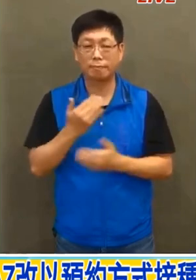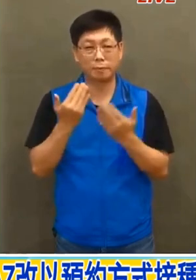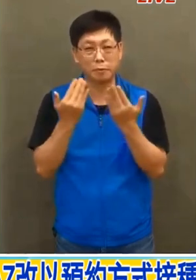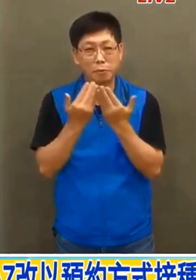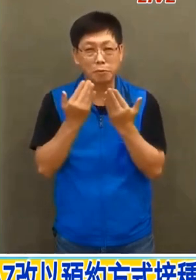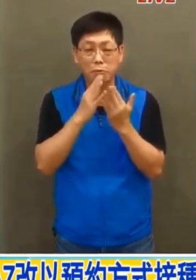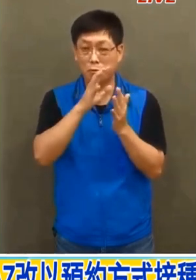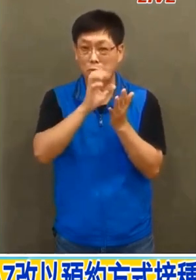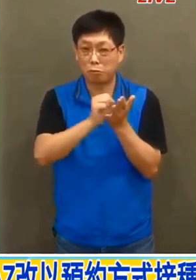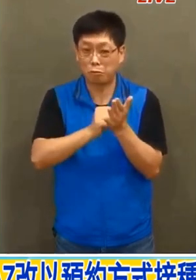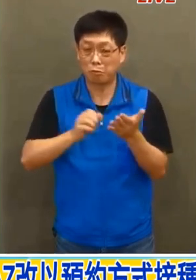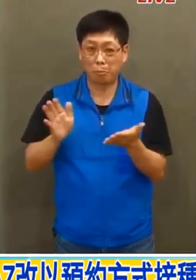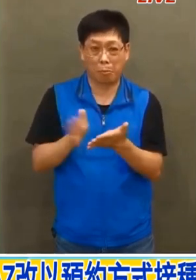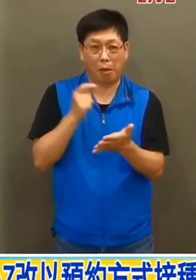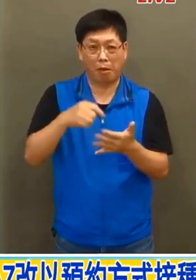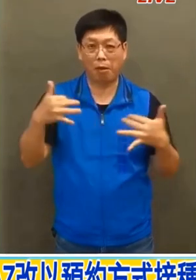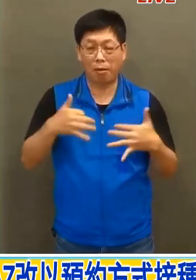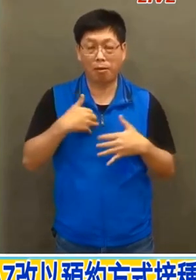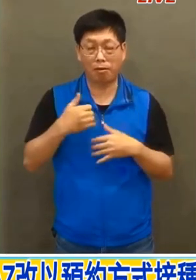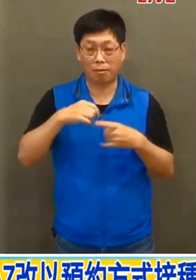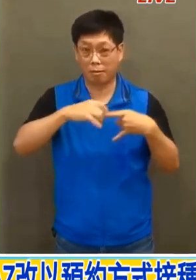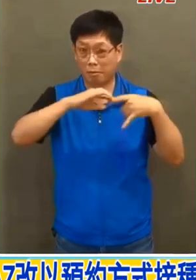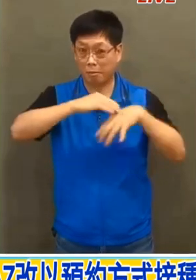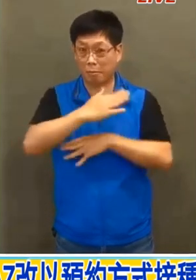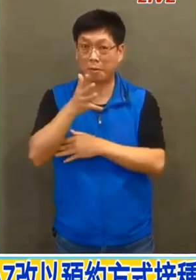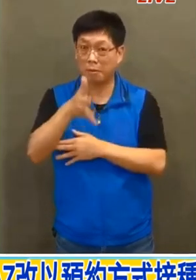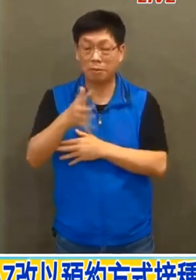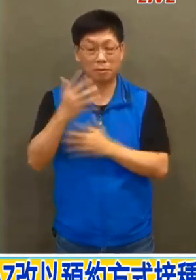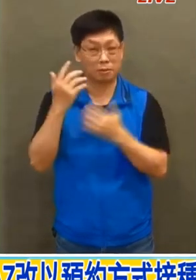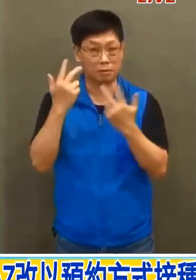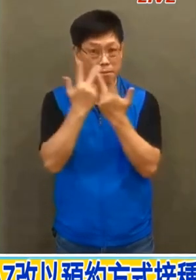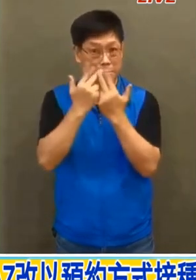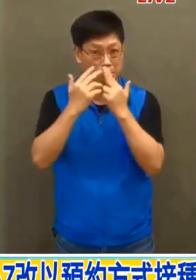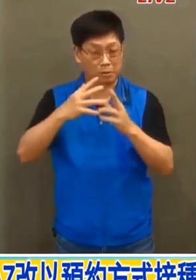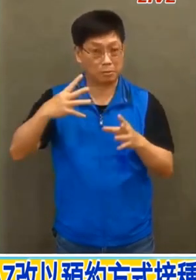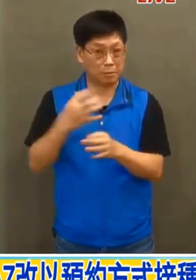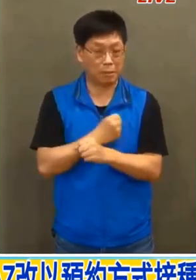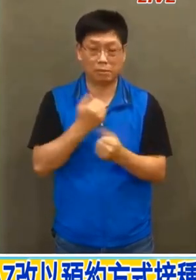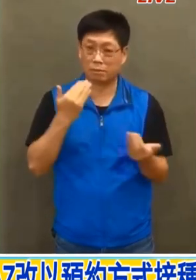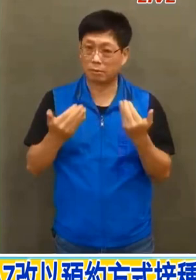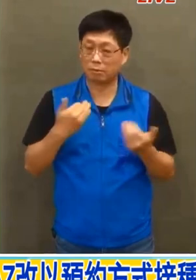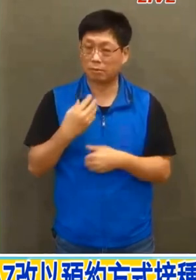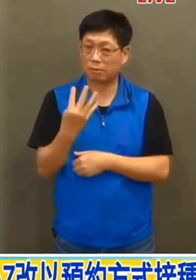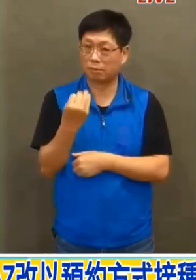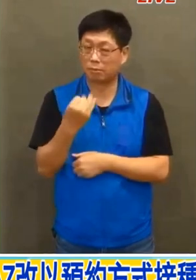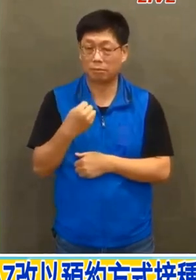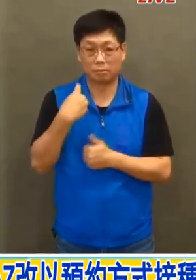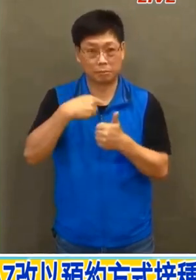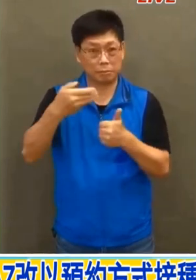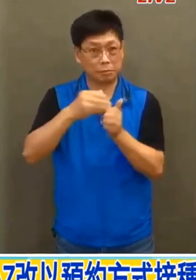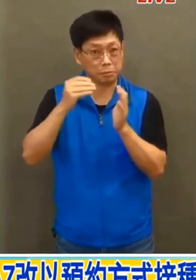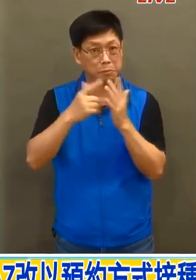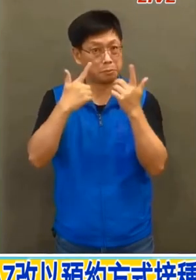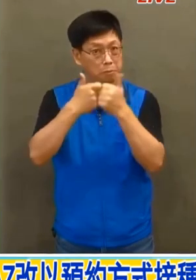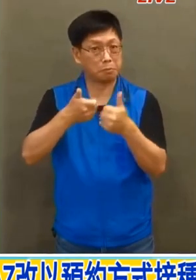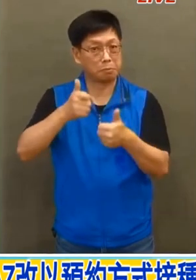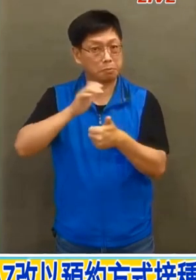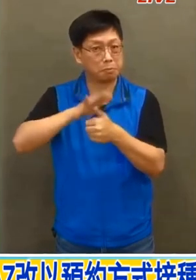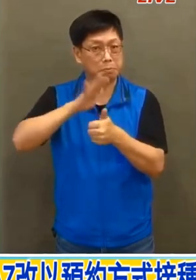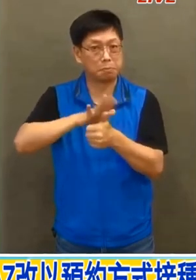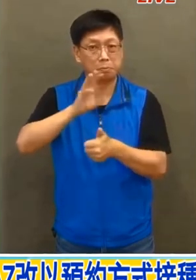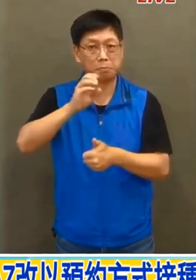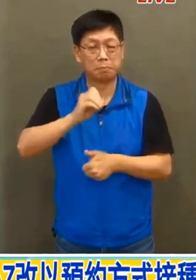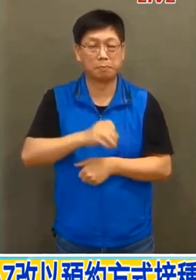遗失相关的问题，联合报张哲颖提问，目前新北市遗失的数量大概有多少？那教育局有何补救的措